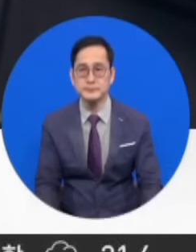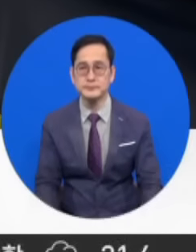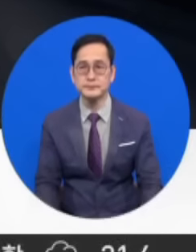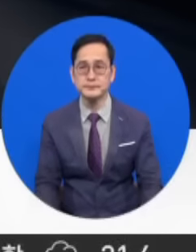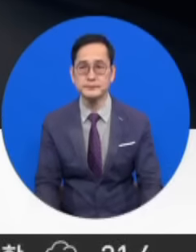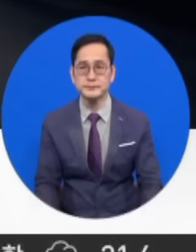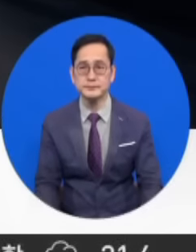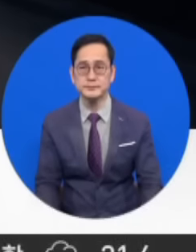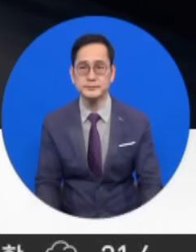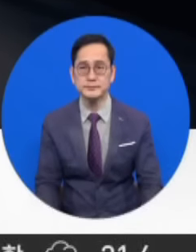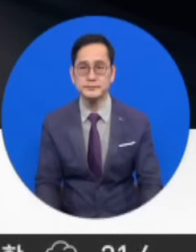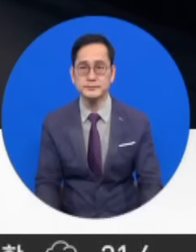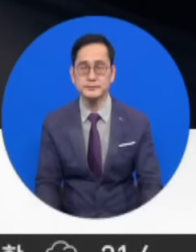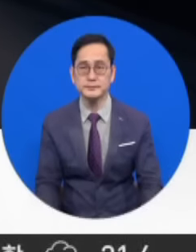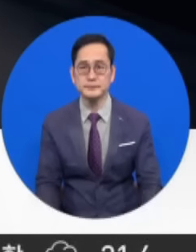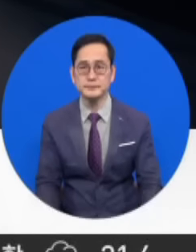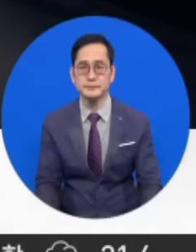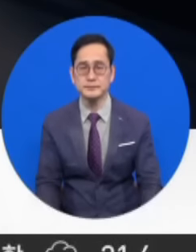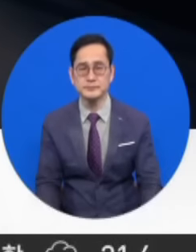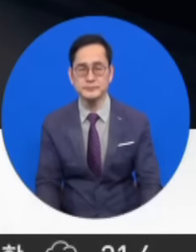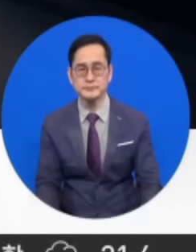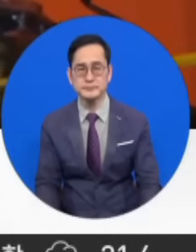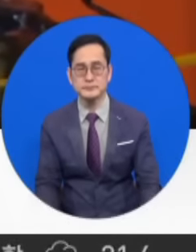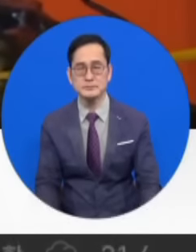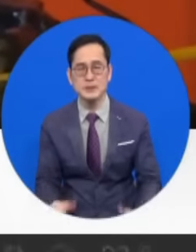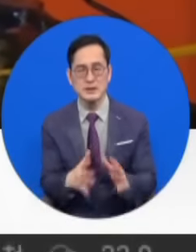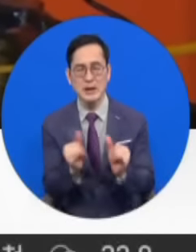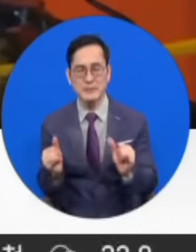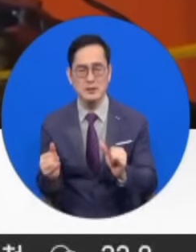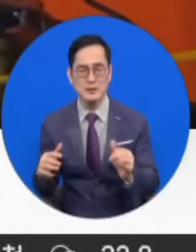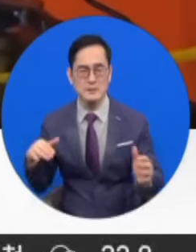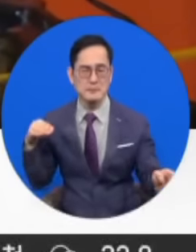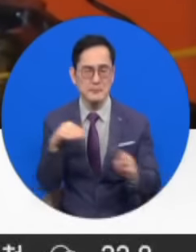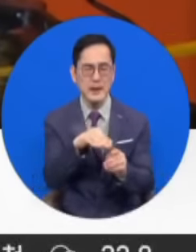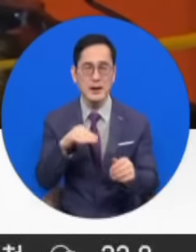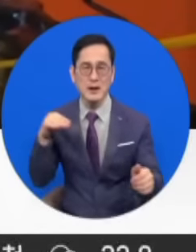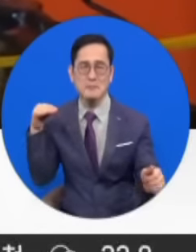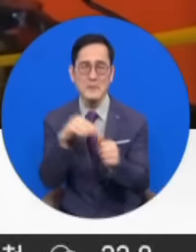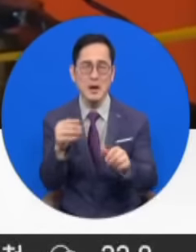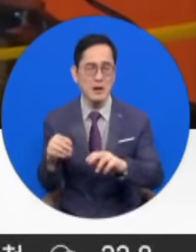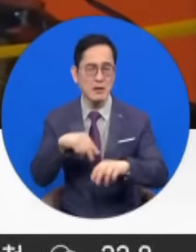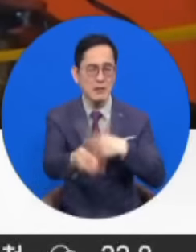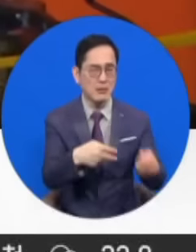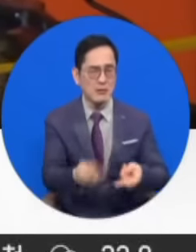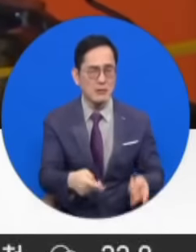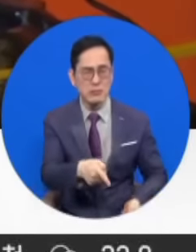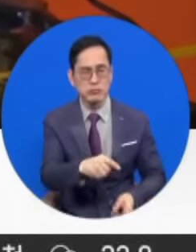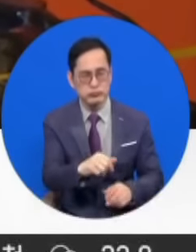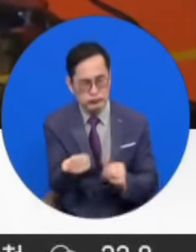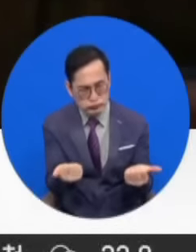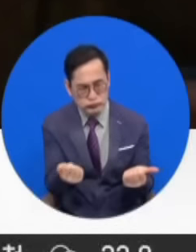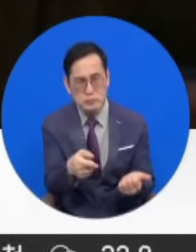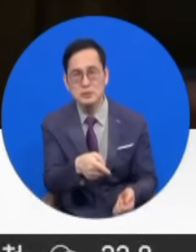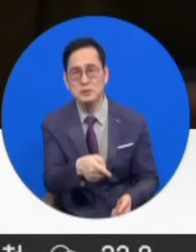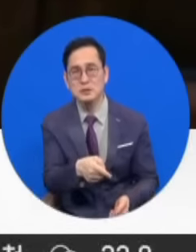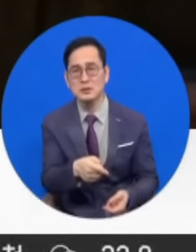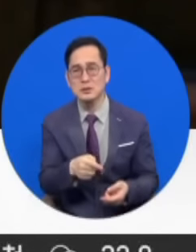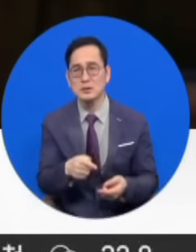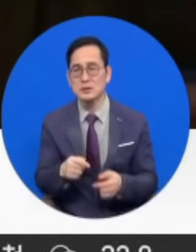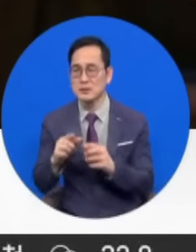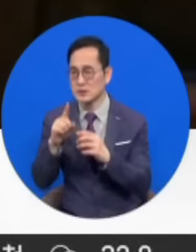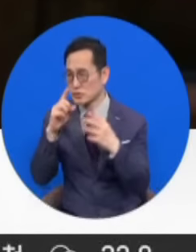같고 하여튼 사고를 당하신 분들 유족분들에 대해서는 하여튼 저 국가나 지자체가 피해자 구조를 예.